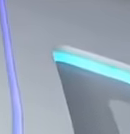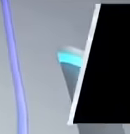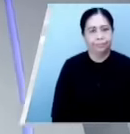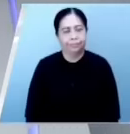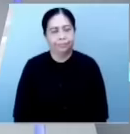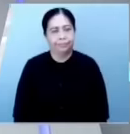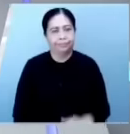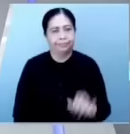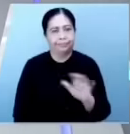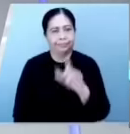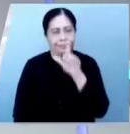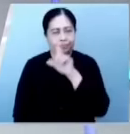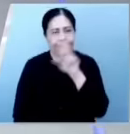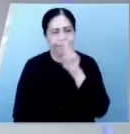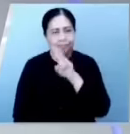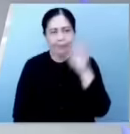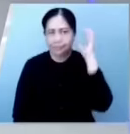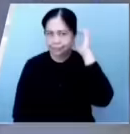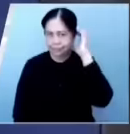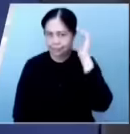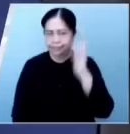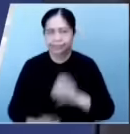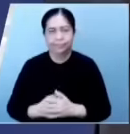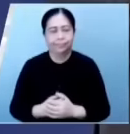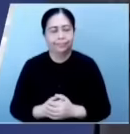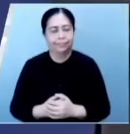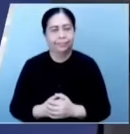Magandang gabi po, Luzon, Visayas at Mindanao.